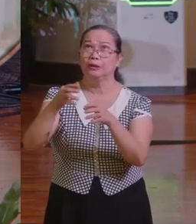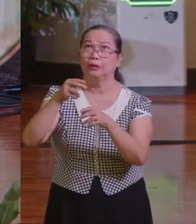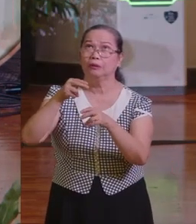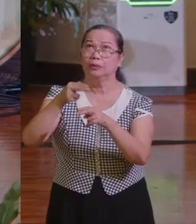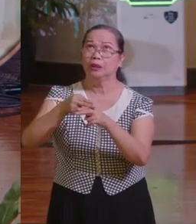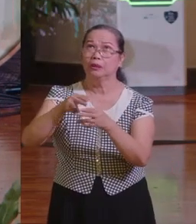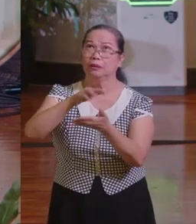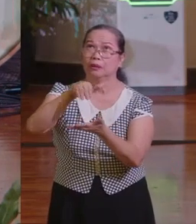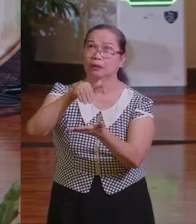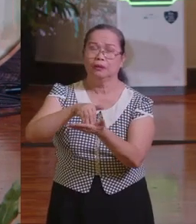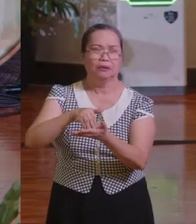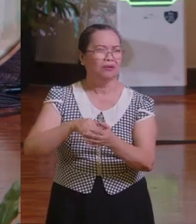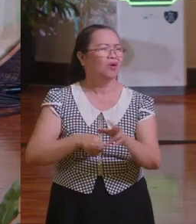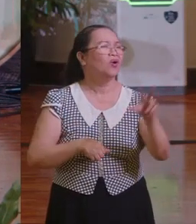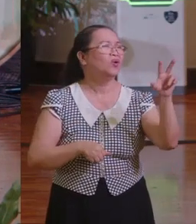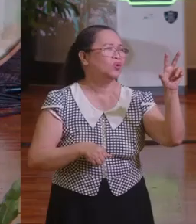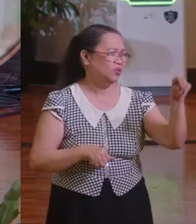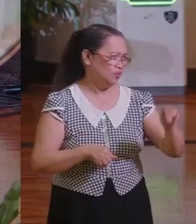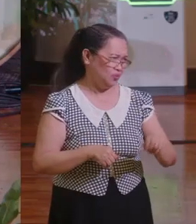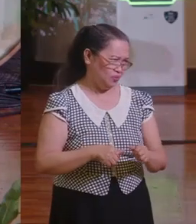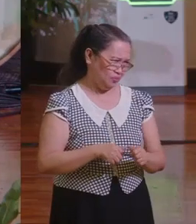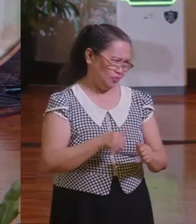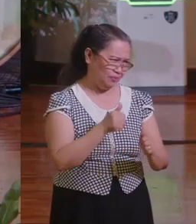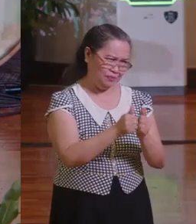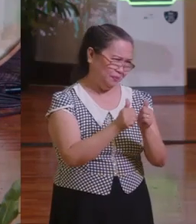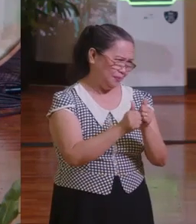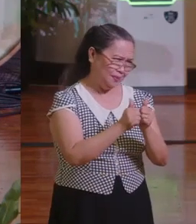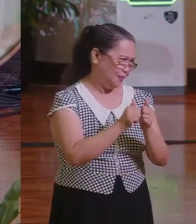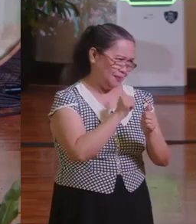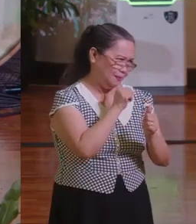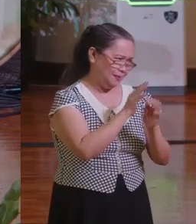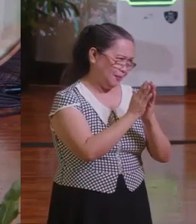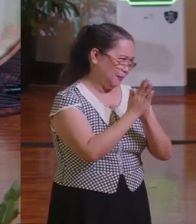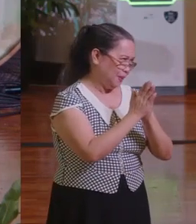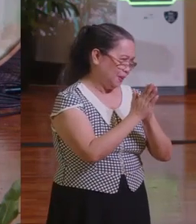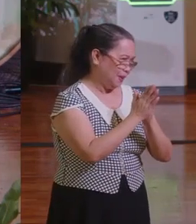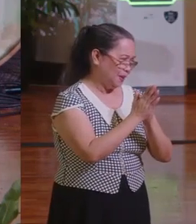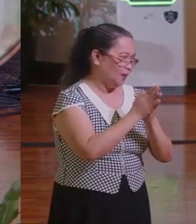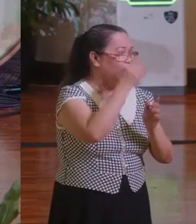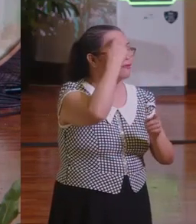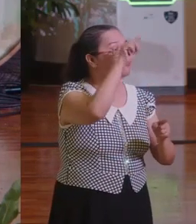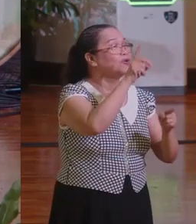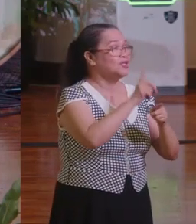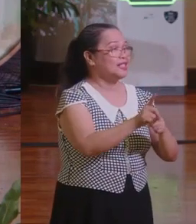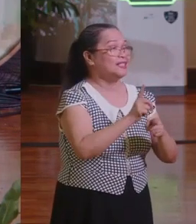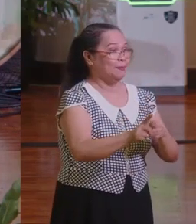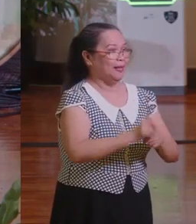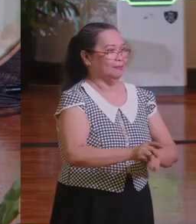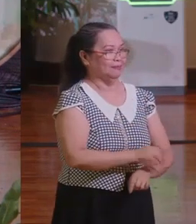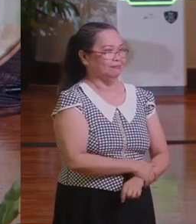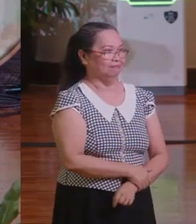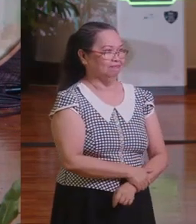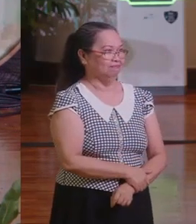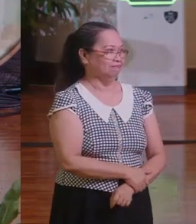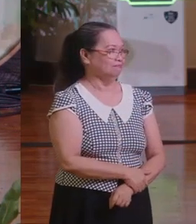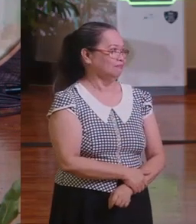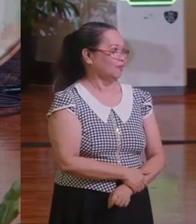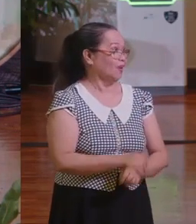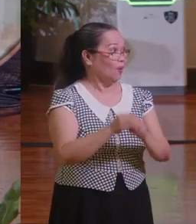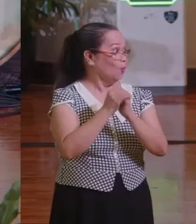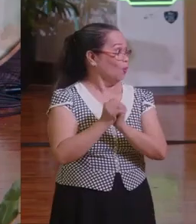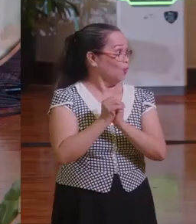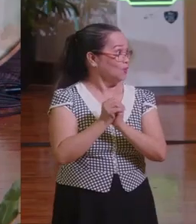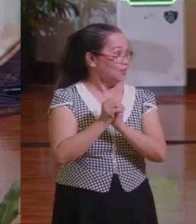among them. Hindi po yung pang-umpisa ng prayer meeting. Para sa pagdidisiplina po yun. O kaya worship. O